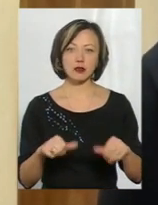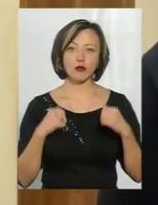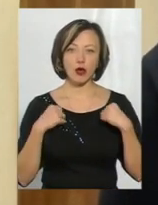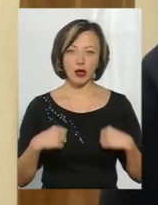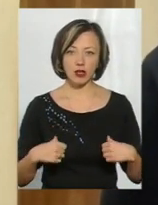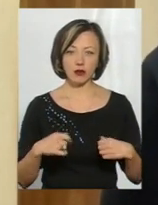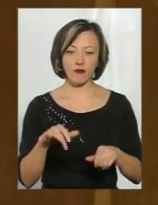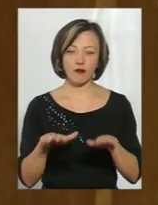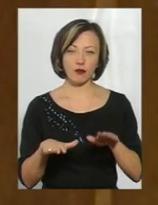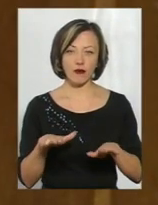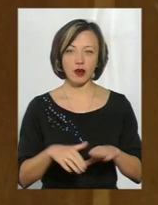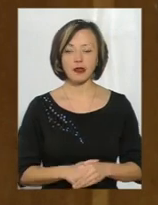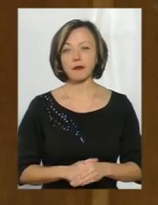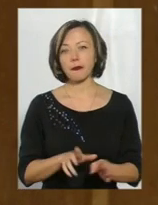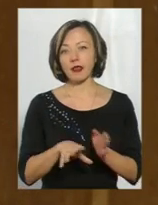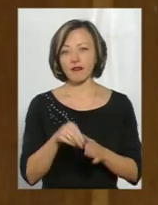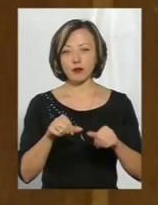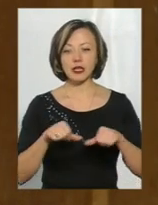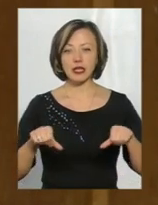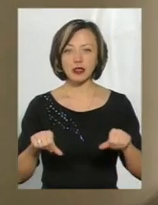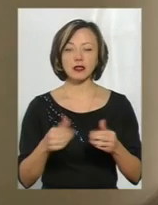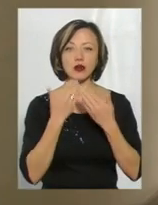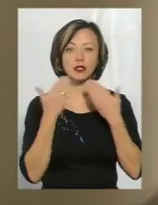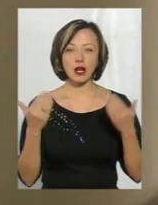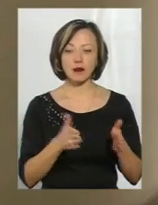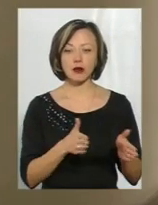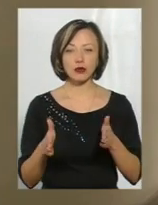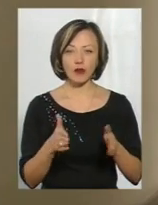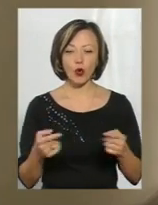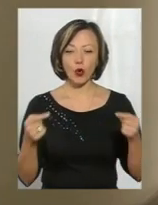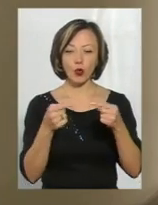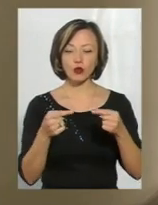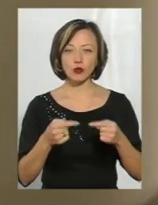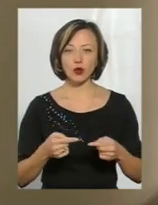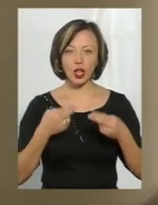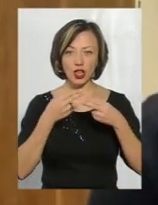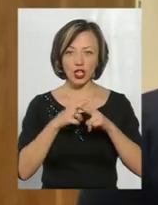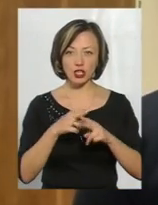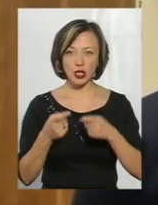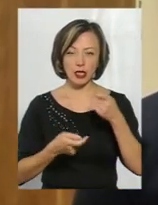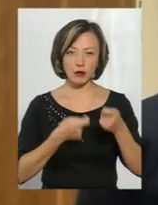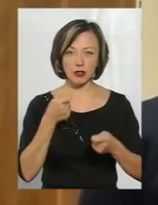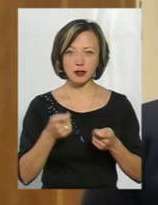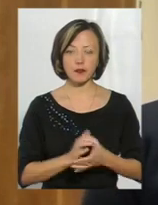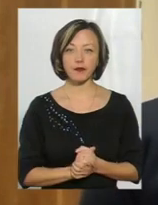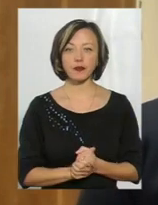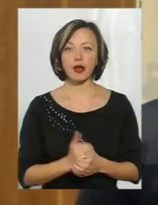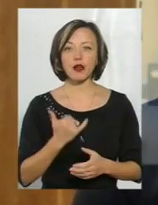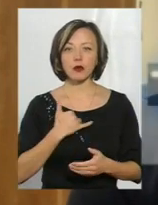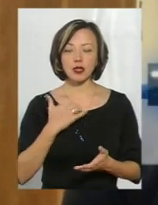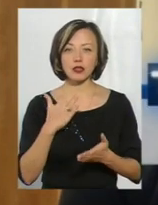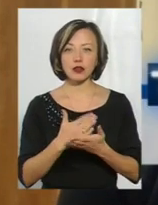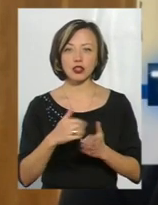і врівноважено. На виборчих дільницях останні приготування, кажуть, узгоджують технічні дрібниці. У нас знаходиться 16